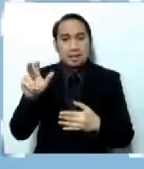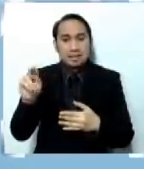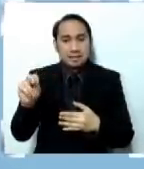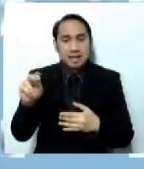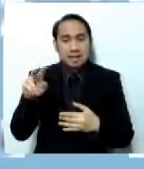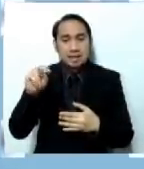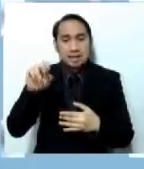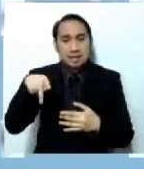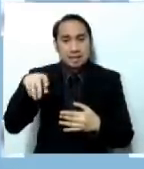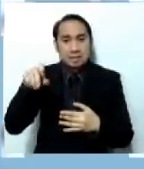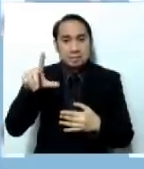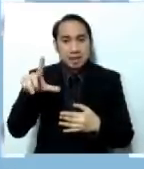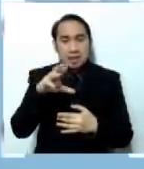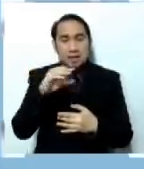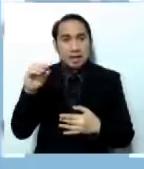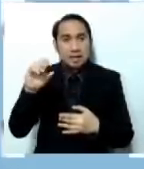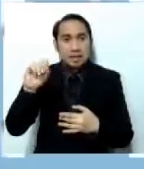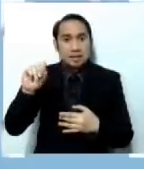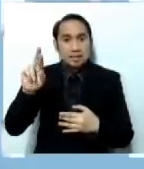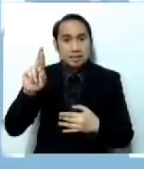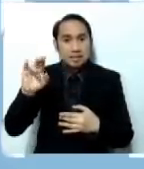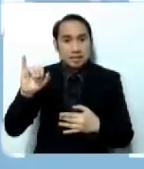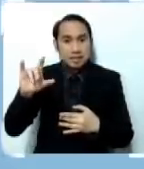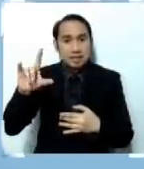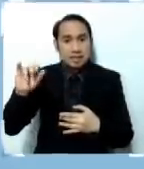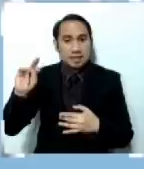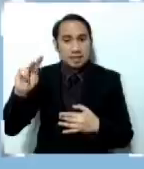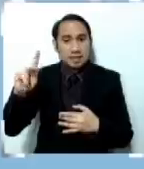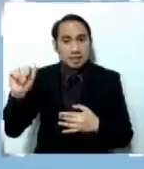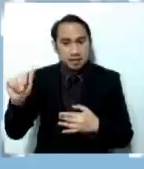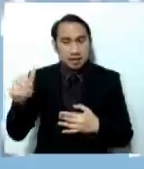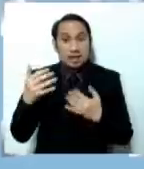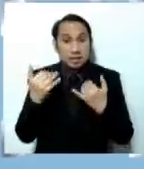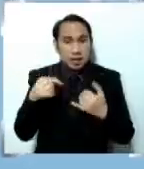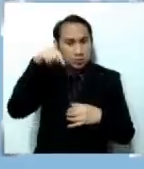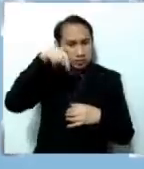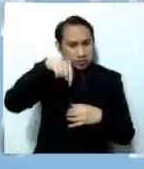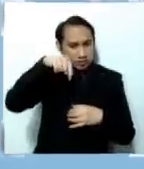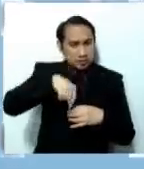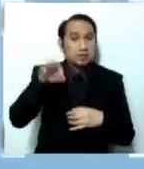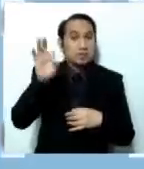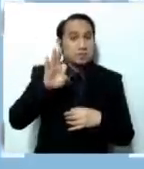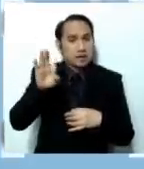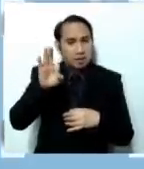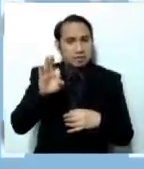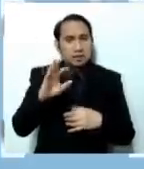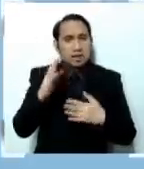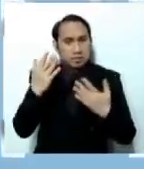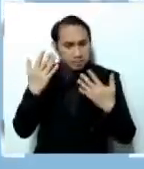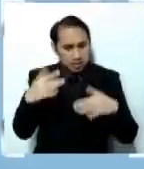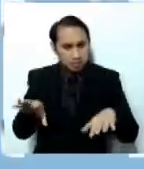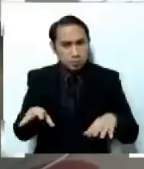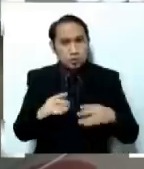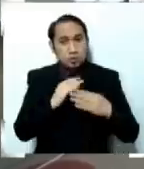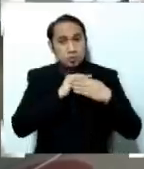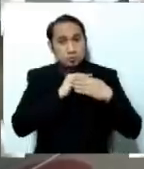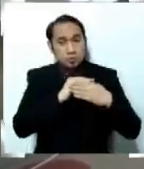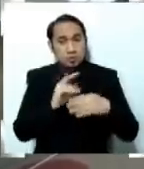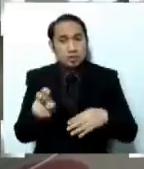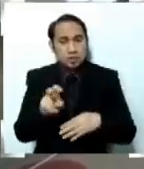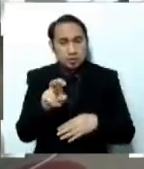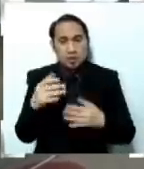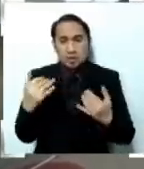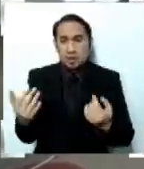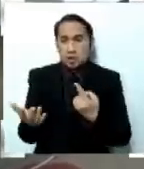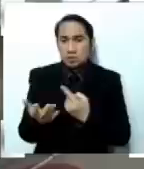Sa May 14, Biyernes, nakatakdang matapos ang travel ban at pinag-uusapan pa kung i-extend ito. Tuloy-tuloy pa